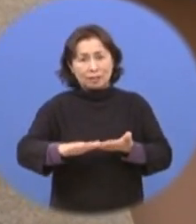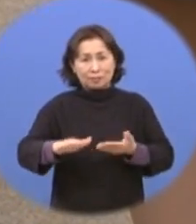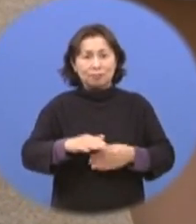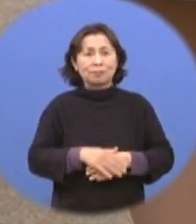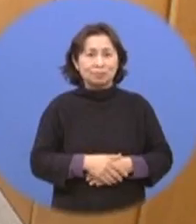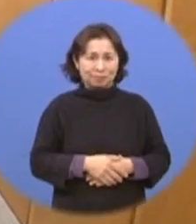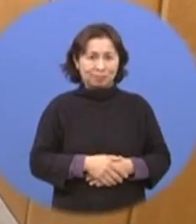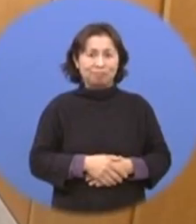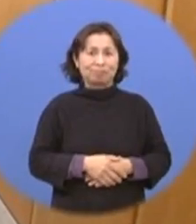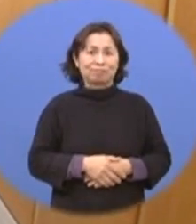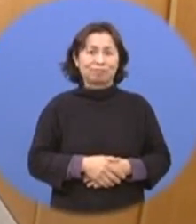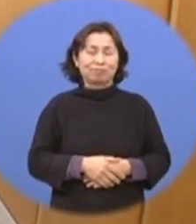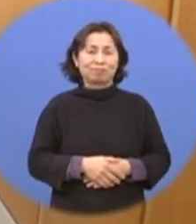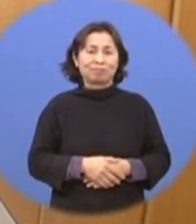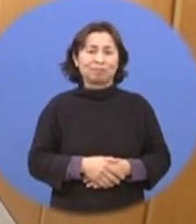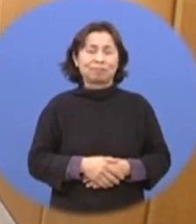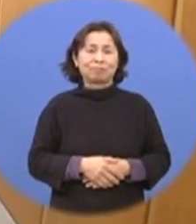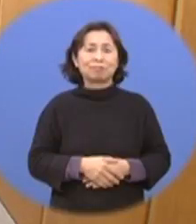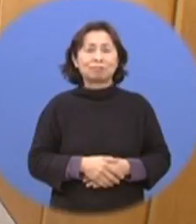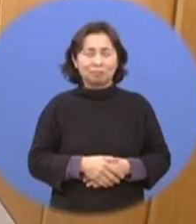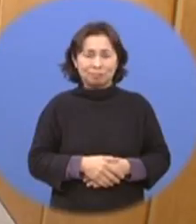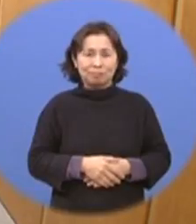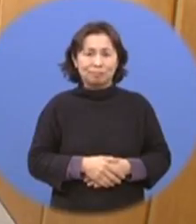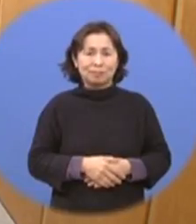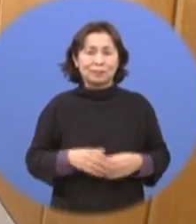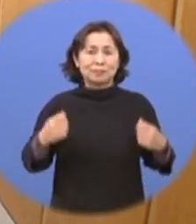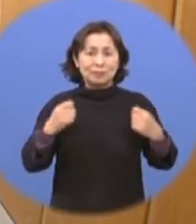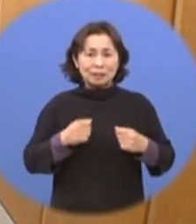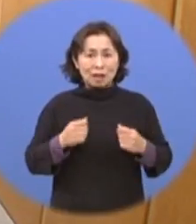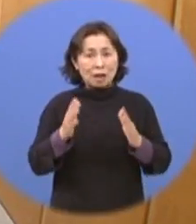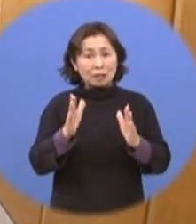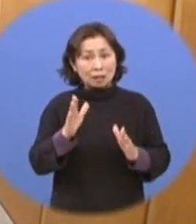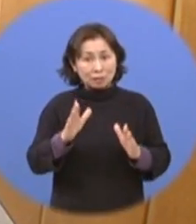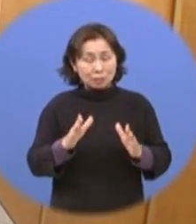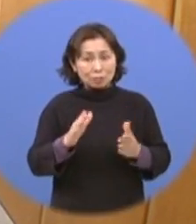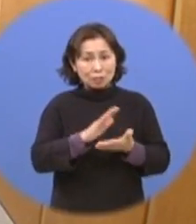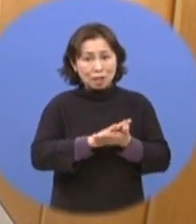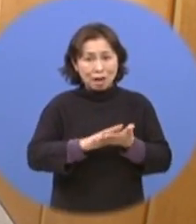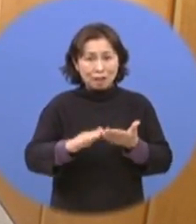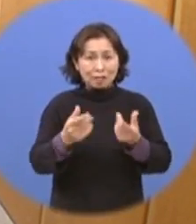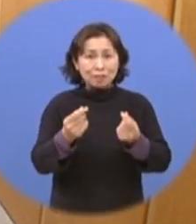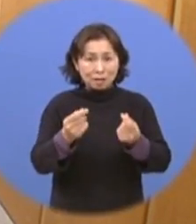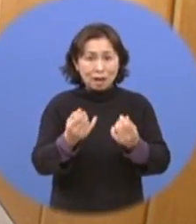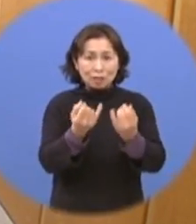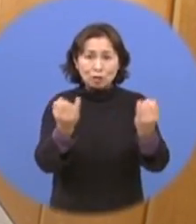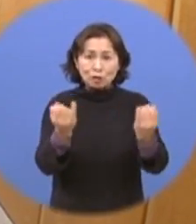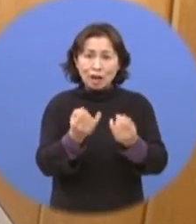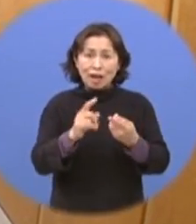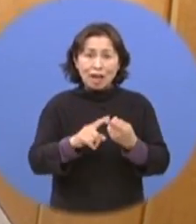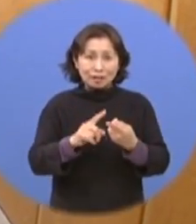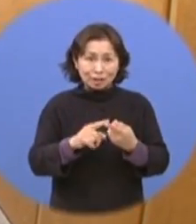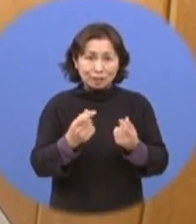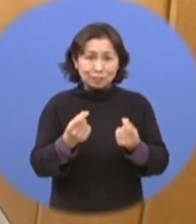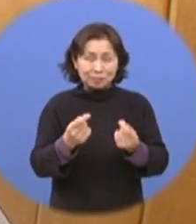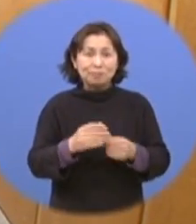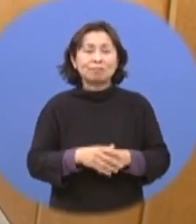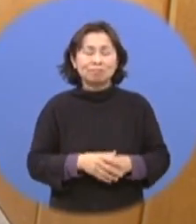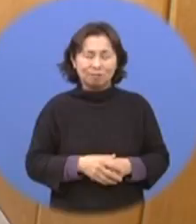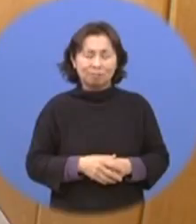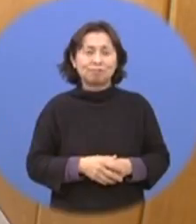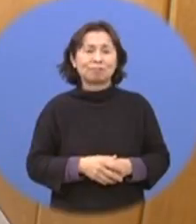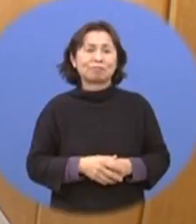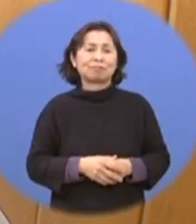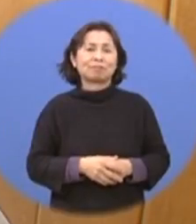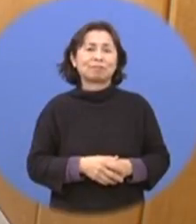ようになっています知り合ってもすごく綺麗ですよね女性らしいデザインといいますかそうですねあないかちるえっとも